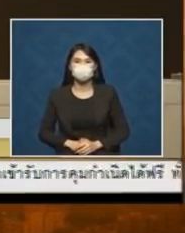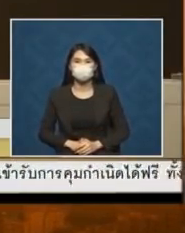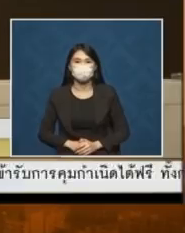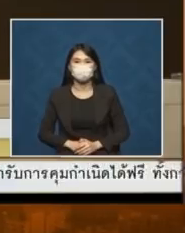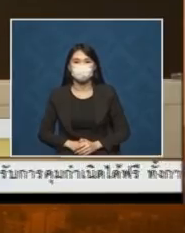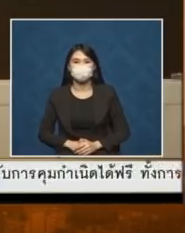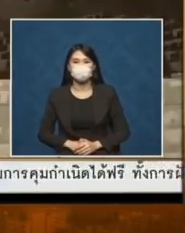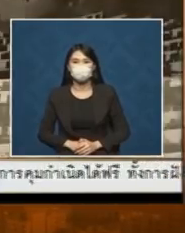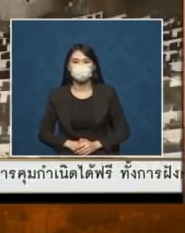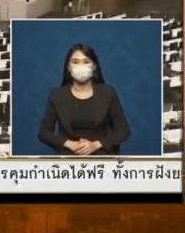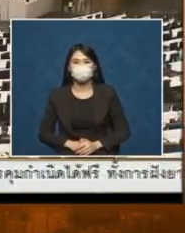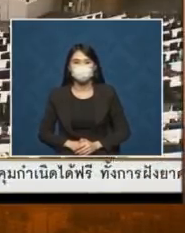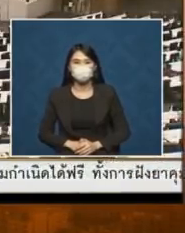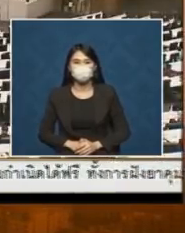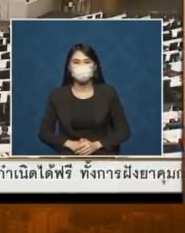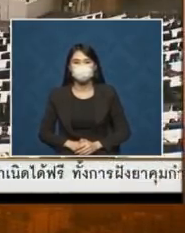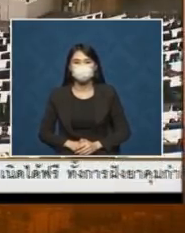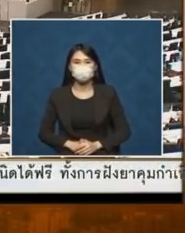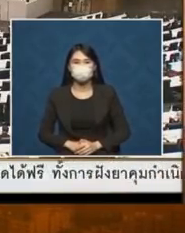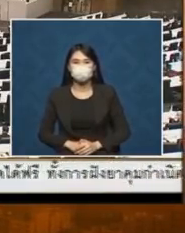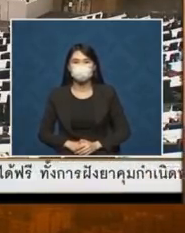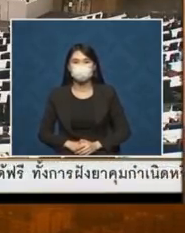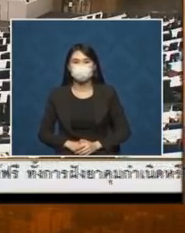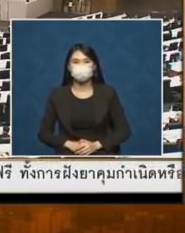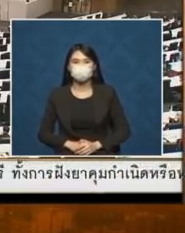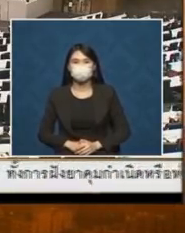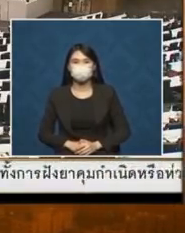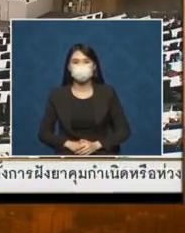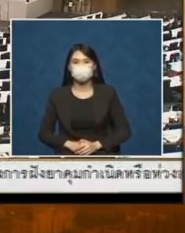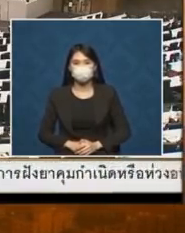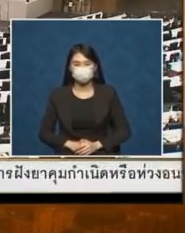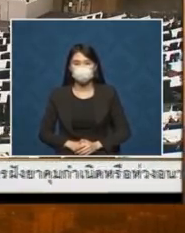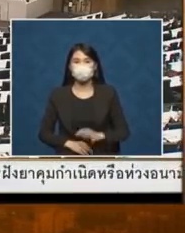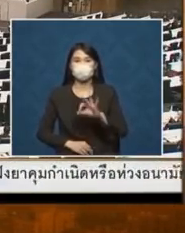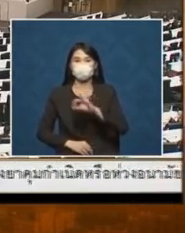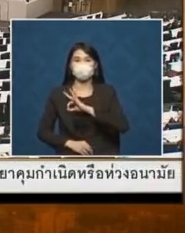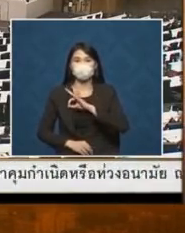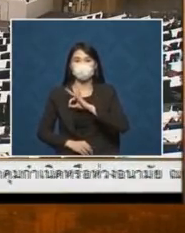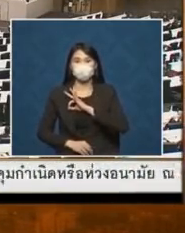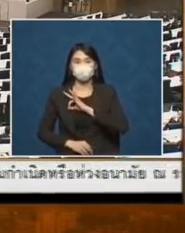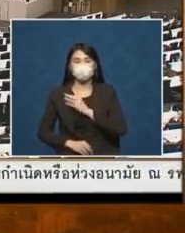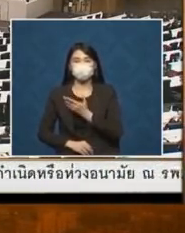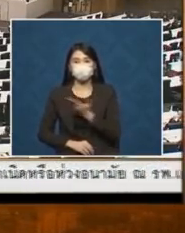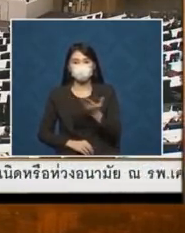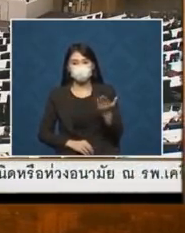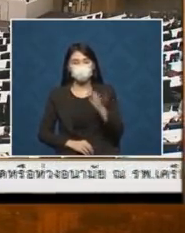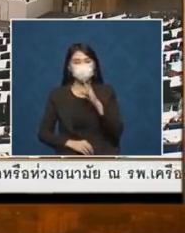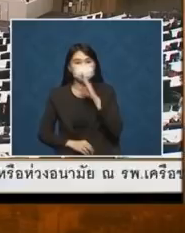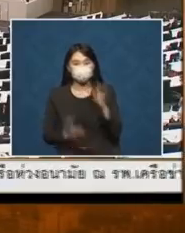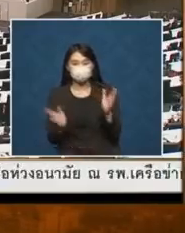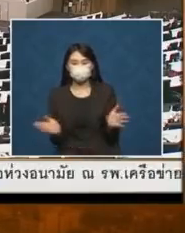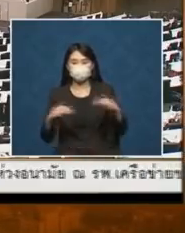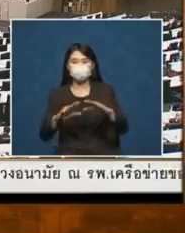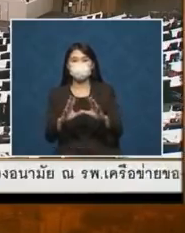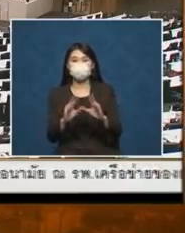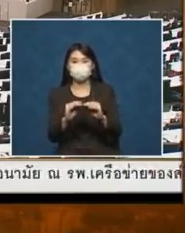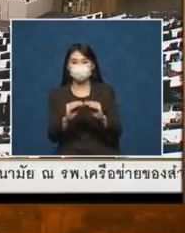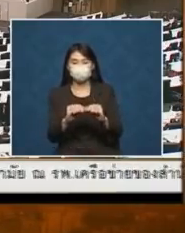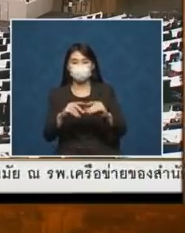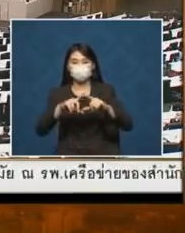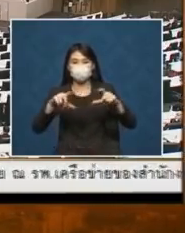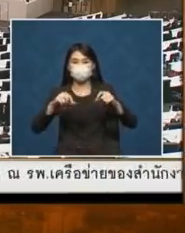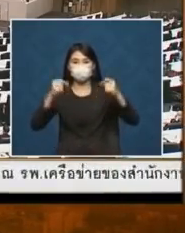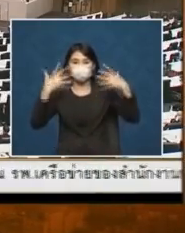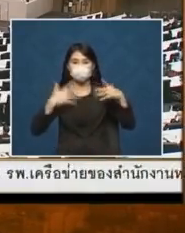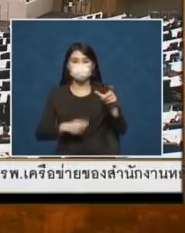ากับไซส์ที่ประชุมสภาของที่ลอนดอนนะเธอรู้มั้ยมันต้องต่อยกันแน่ๆเลยอ่ะ เพราะมันใกล้กันมากอ่ะ กัดกันแค่โต๊ะแล้วดูของเราเนี่ยสร้